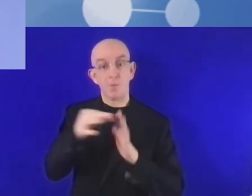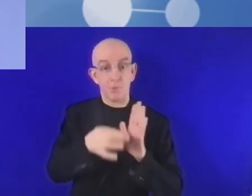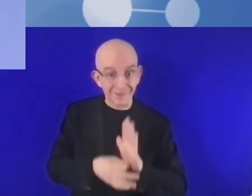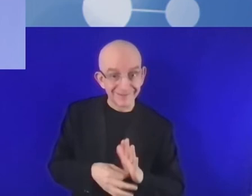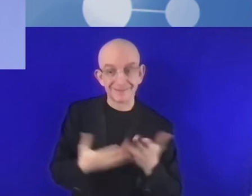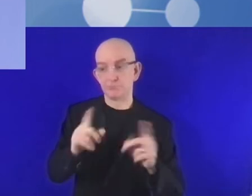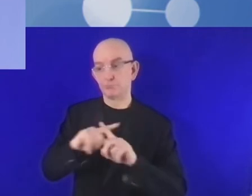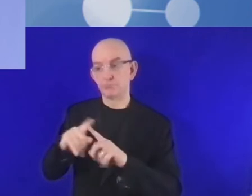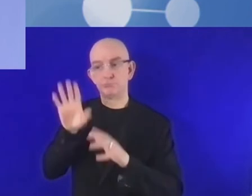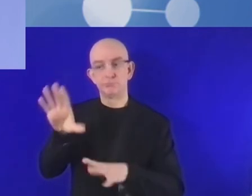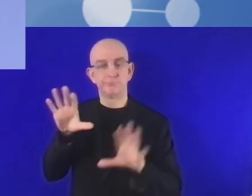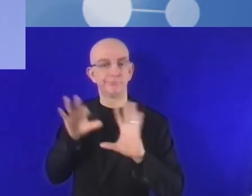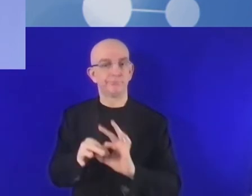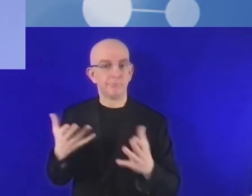些